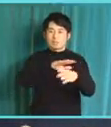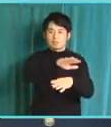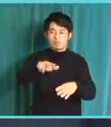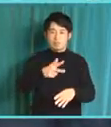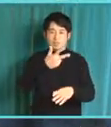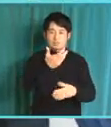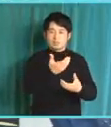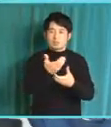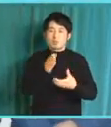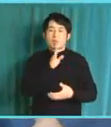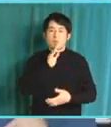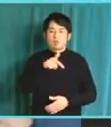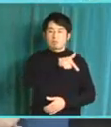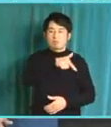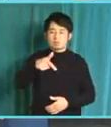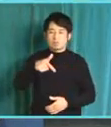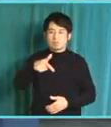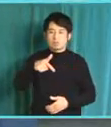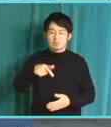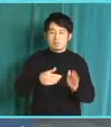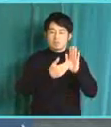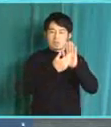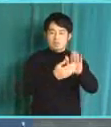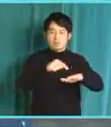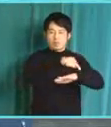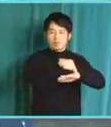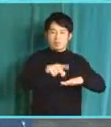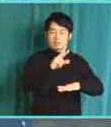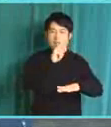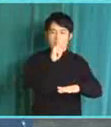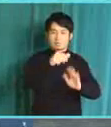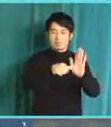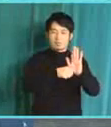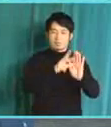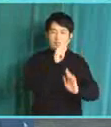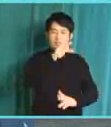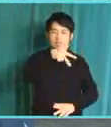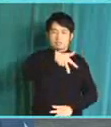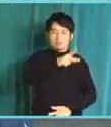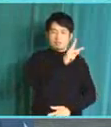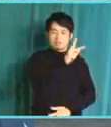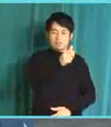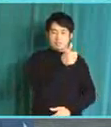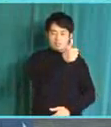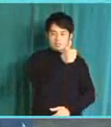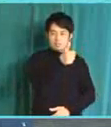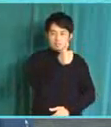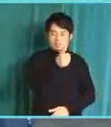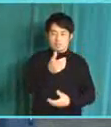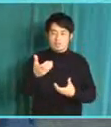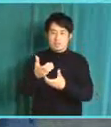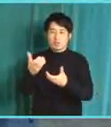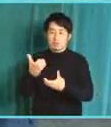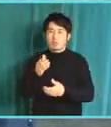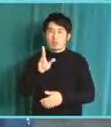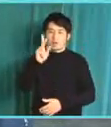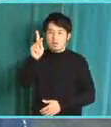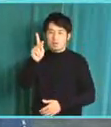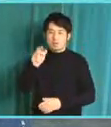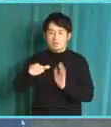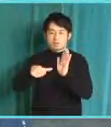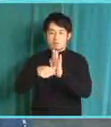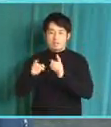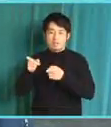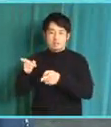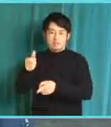原市消防本部警防計画課の春日さん、そして消防課の加藤さんです。よろしくお願いいたします。 お願いします